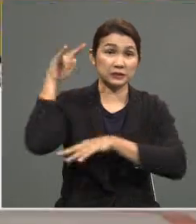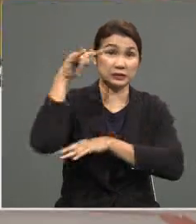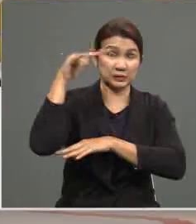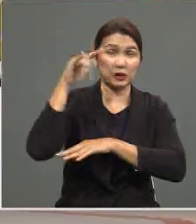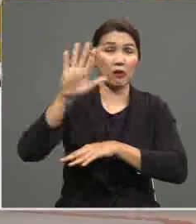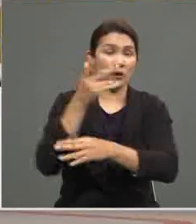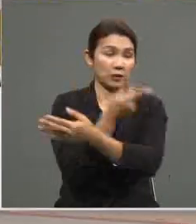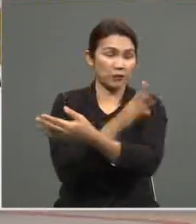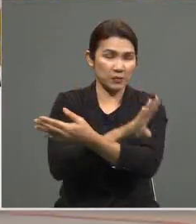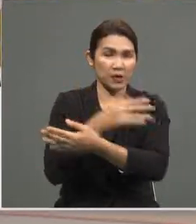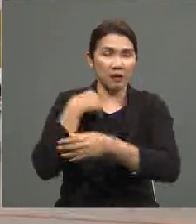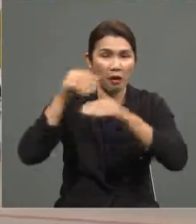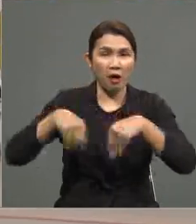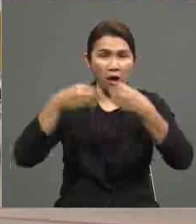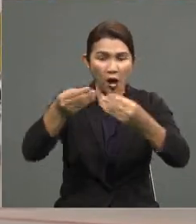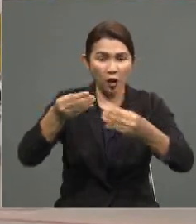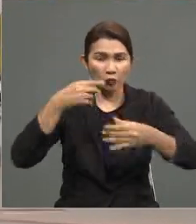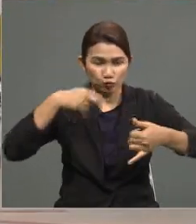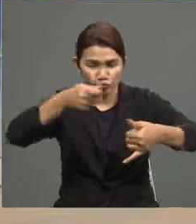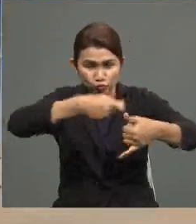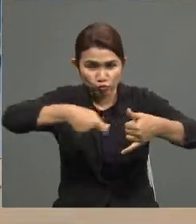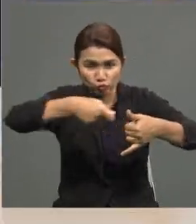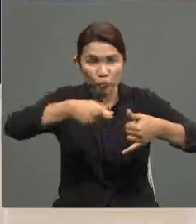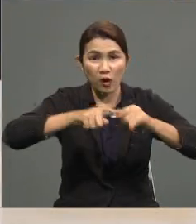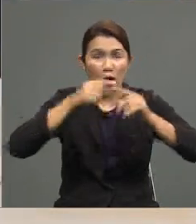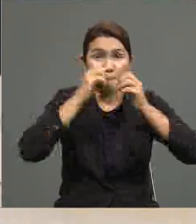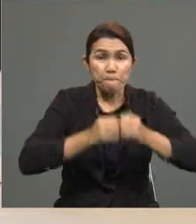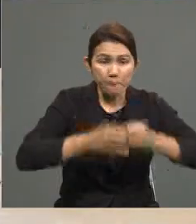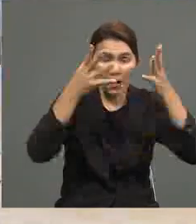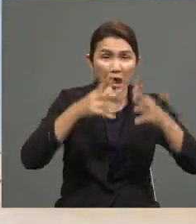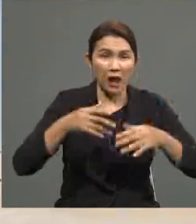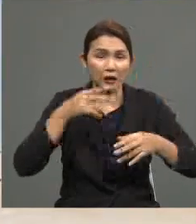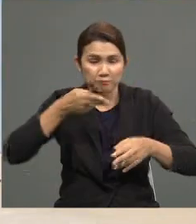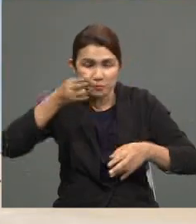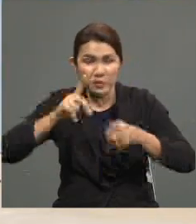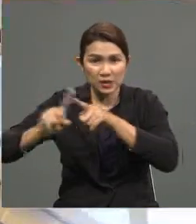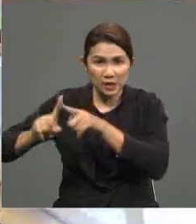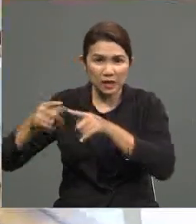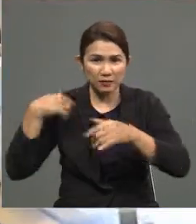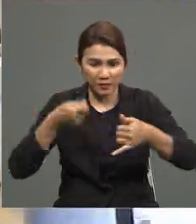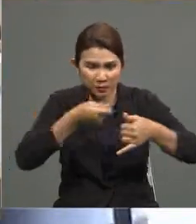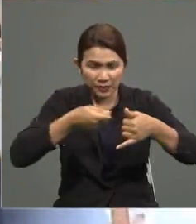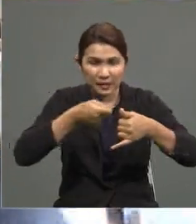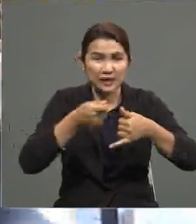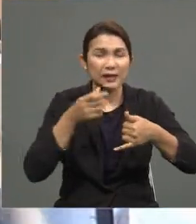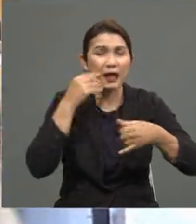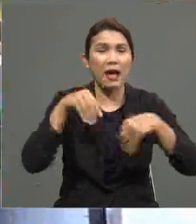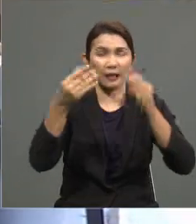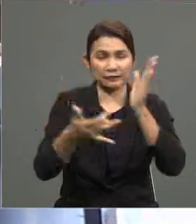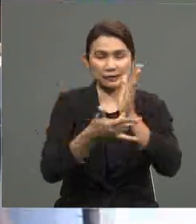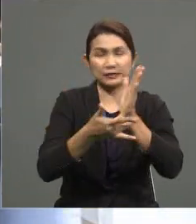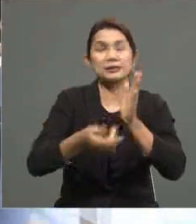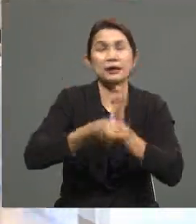ได้รับมอบเครื่องตรวจอาวุธแล้วก็วัตถุระเบิดแบบ ledsนะครับ Liquid explosivedetection